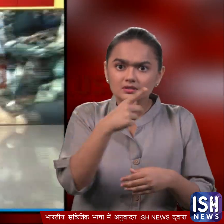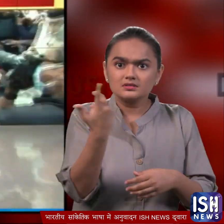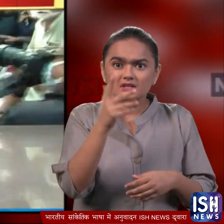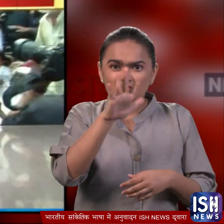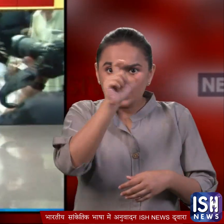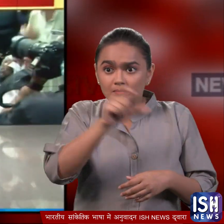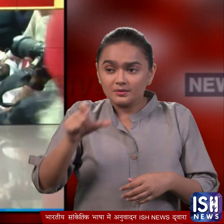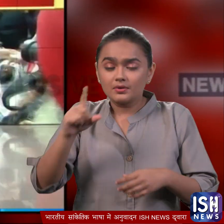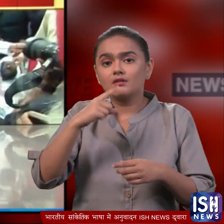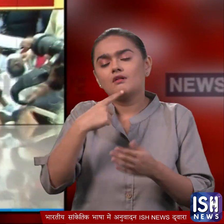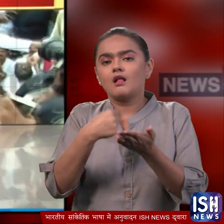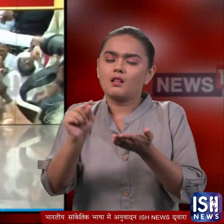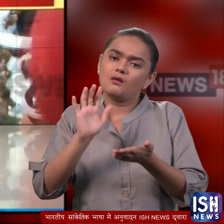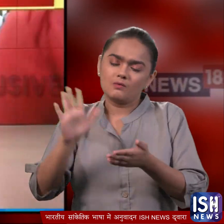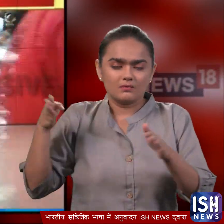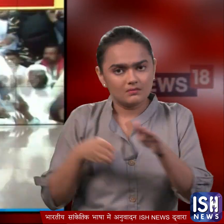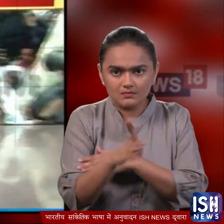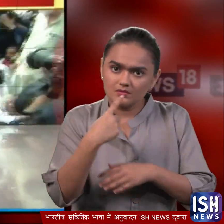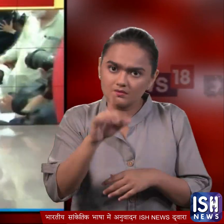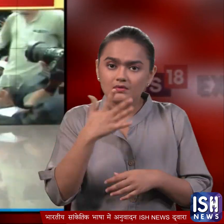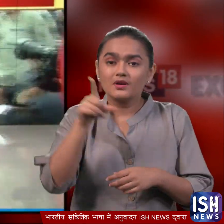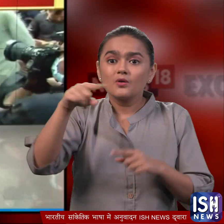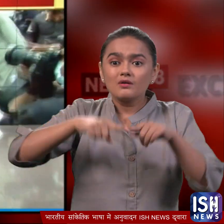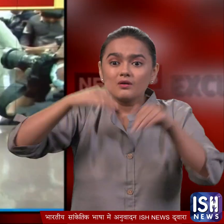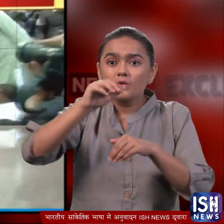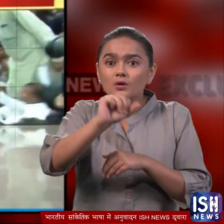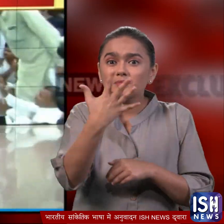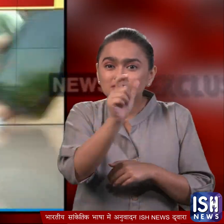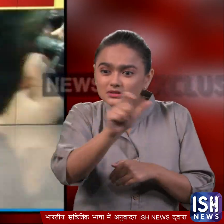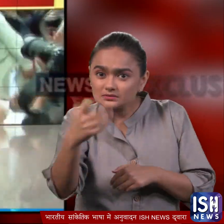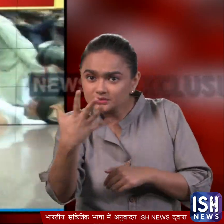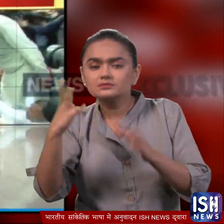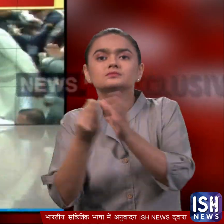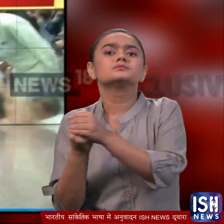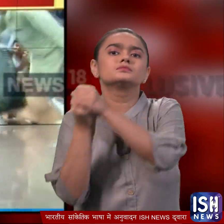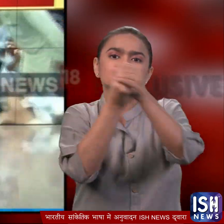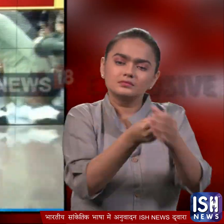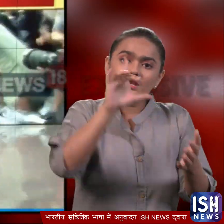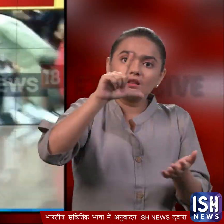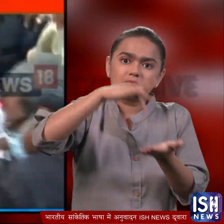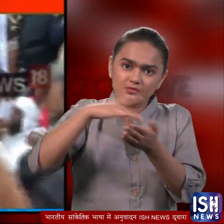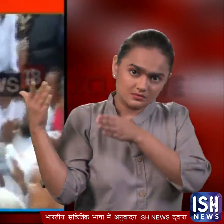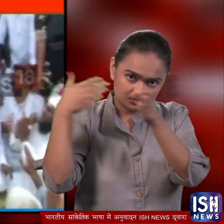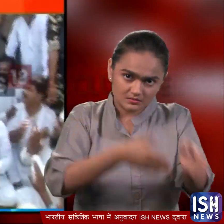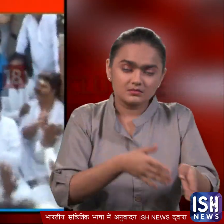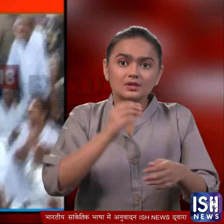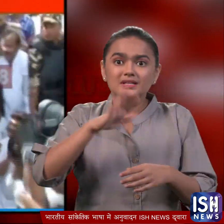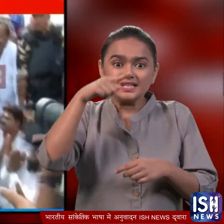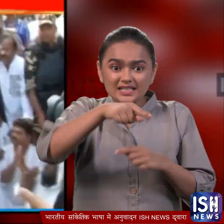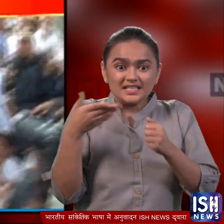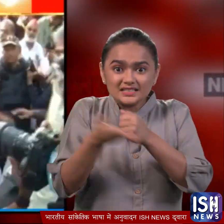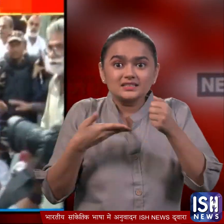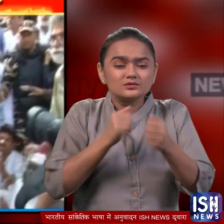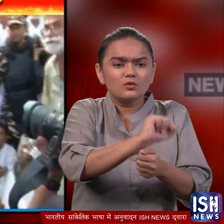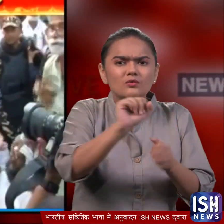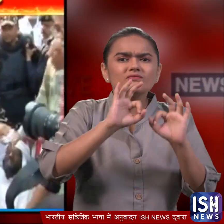समेत 5 लोग लखीमपुर जा सकते हैं और उन्होंने वैसा ही किया। पार्टी के 5 लोगों के साथ वो लखीमपुर पहुंचे और